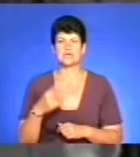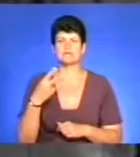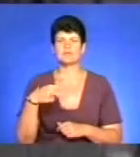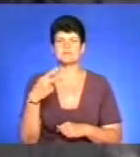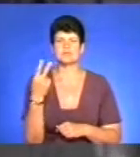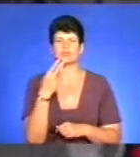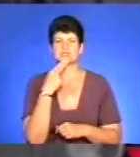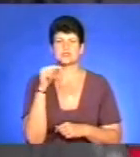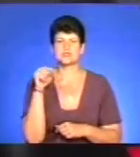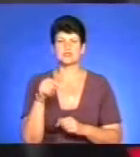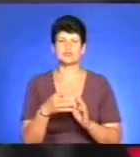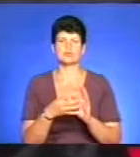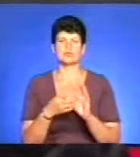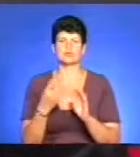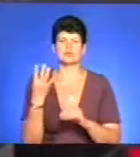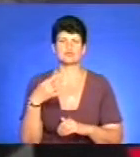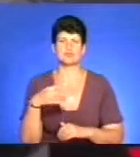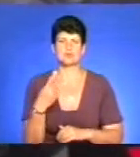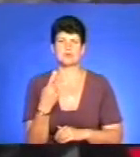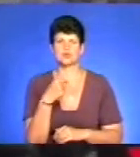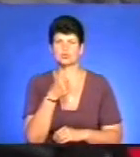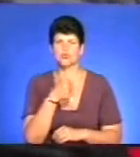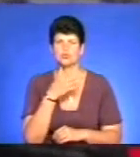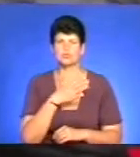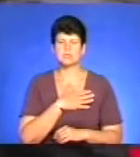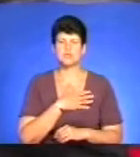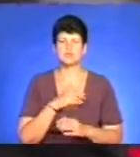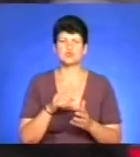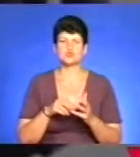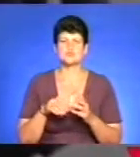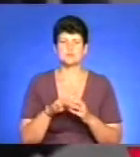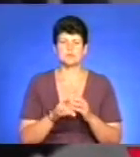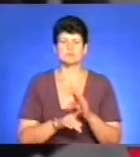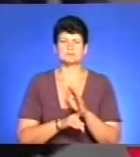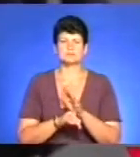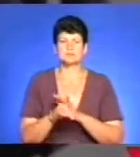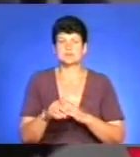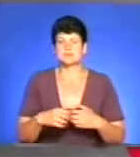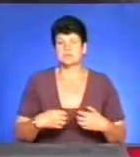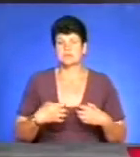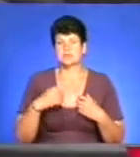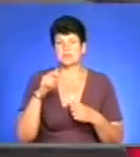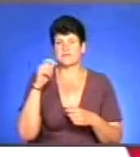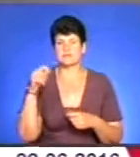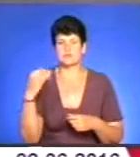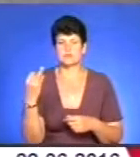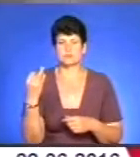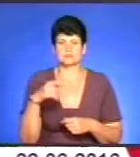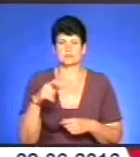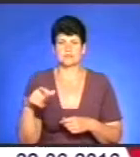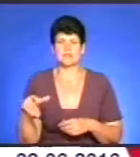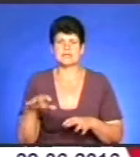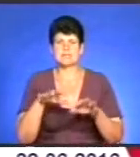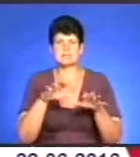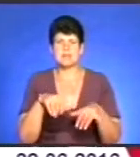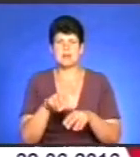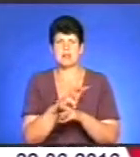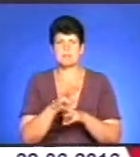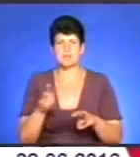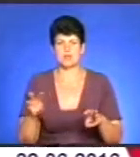22 червня 1941 року на нашу землю прийшла найстрашніша війна в історії людства, яка забрала мільйони